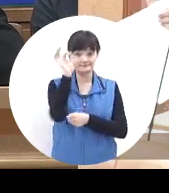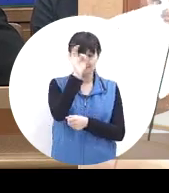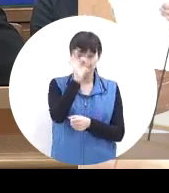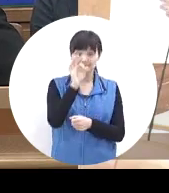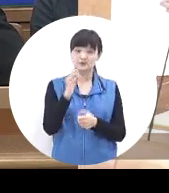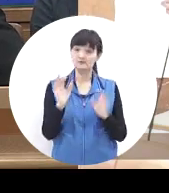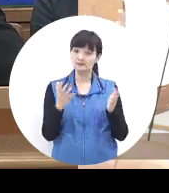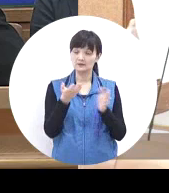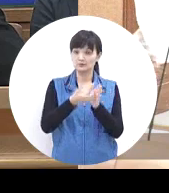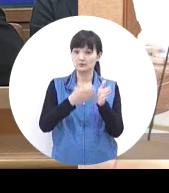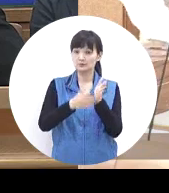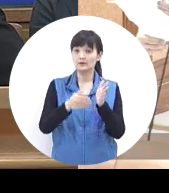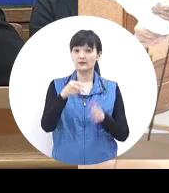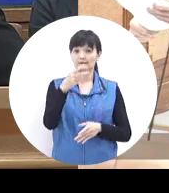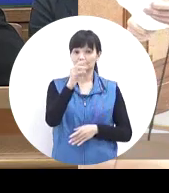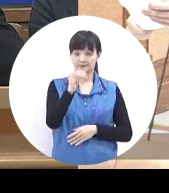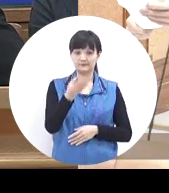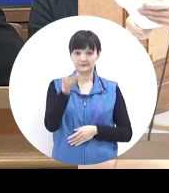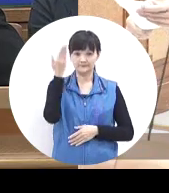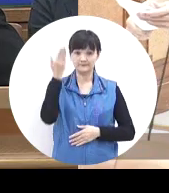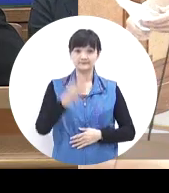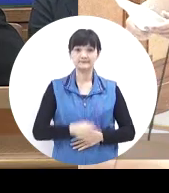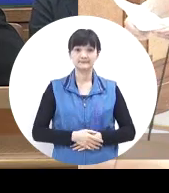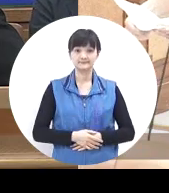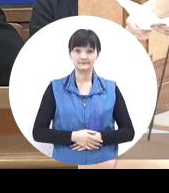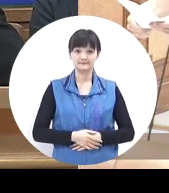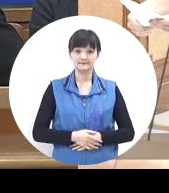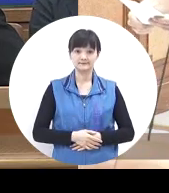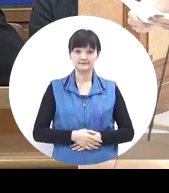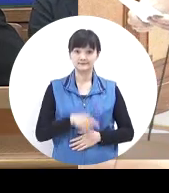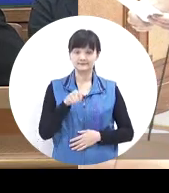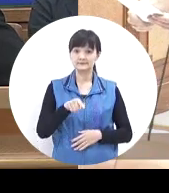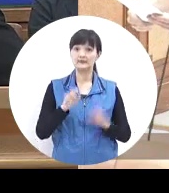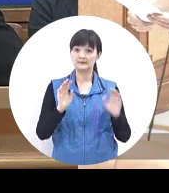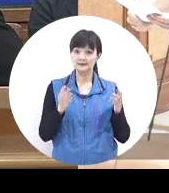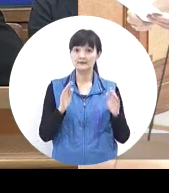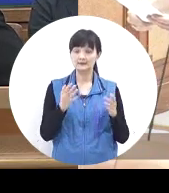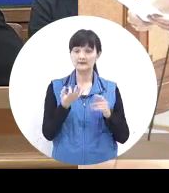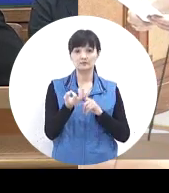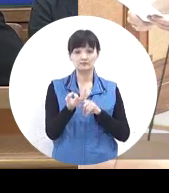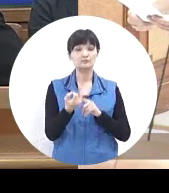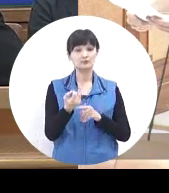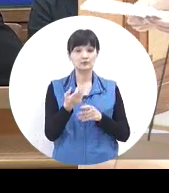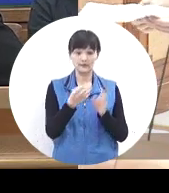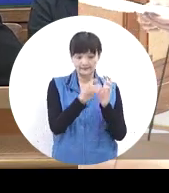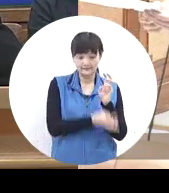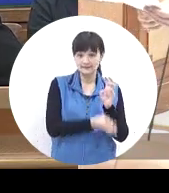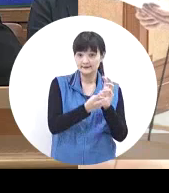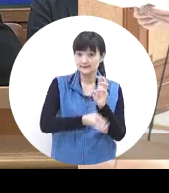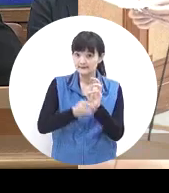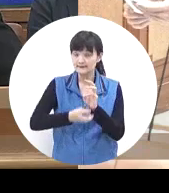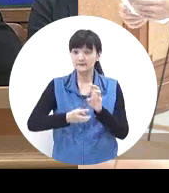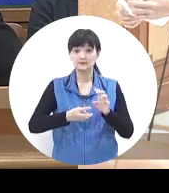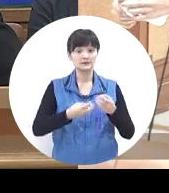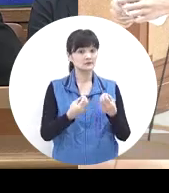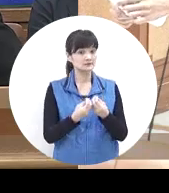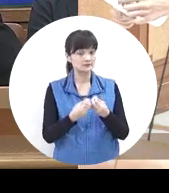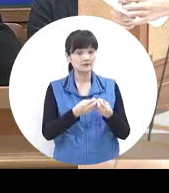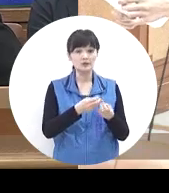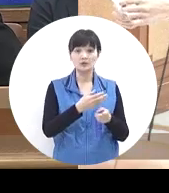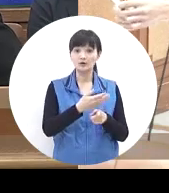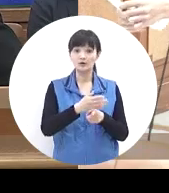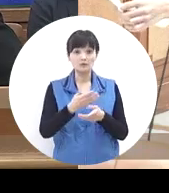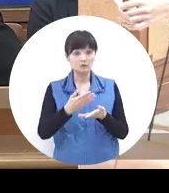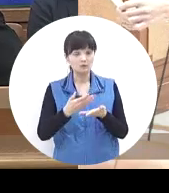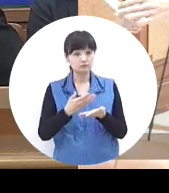啊， 200万以上。 哎，那这个部分我们是一个大概一个数目，因为有很多的小细节，大概要怎么做哈。可能也没几位